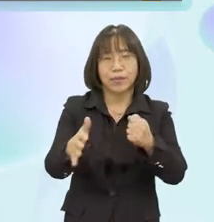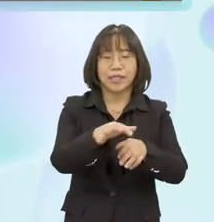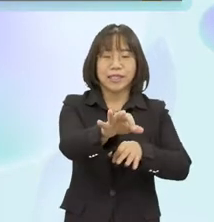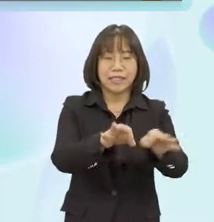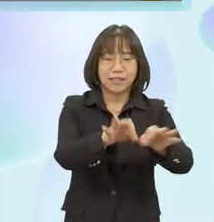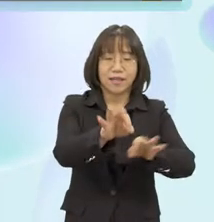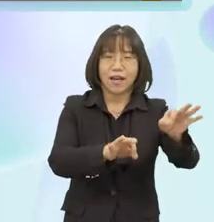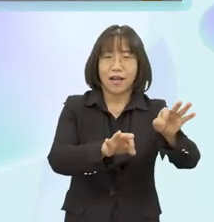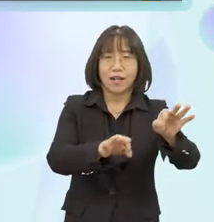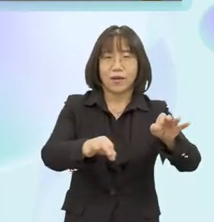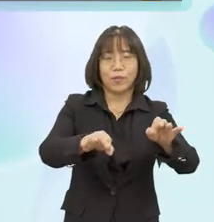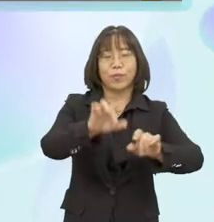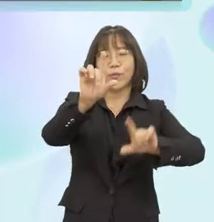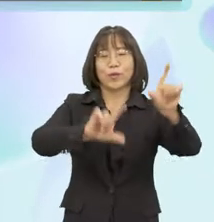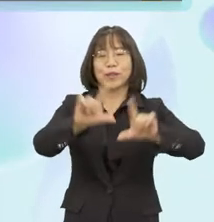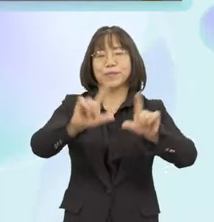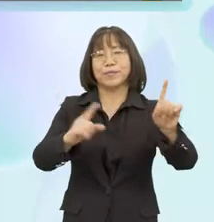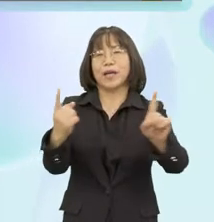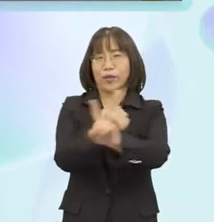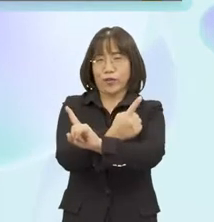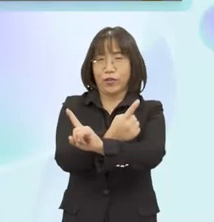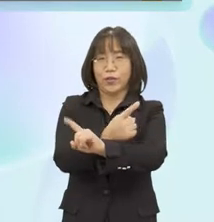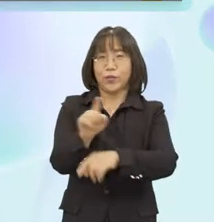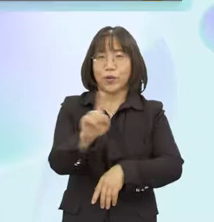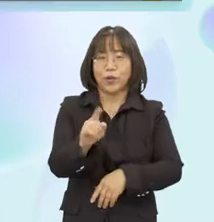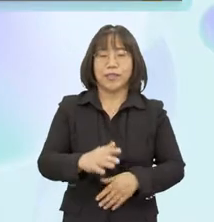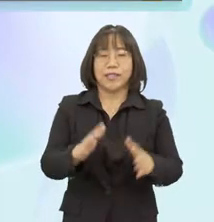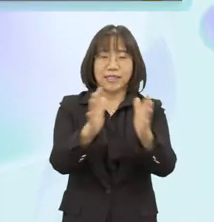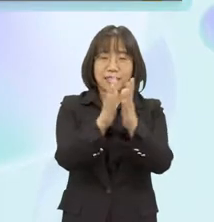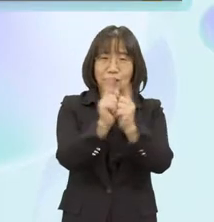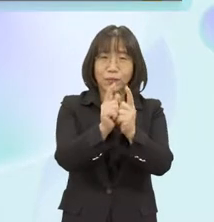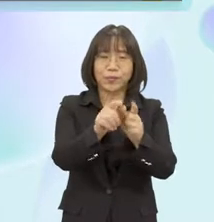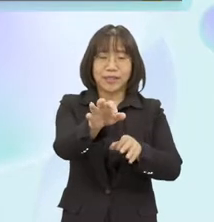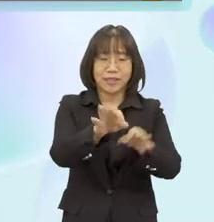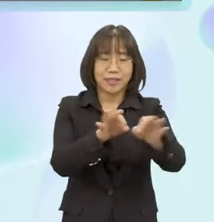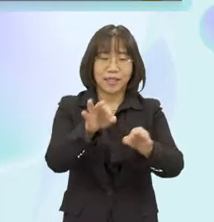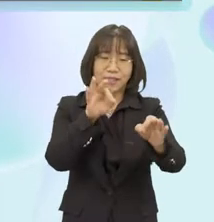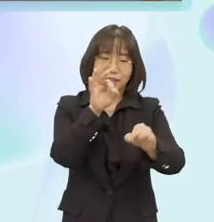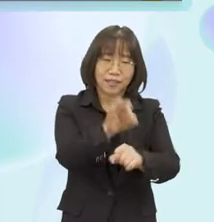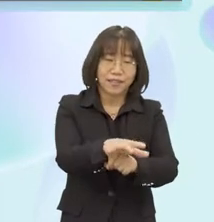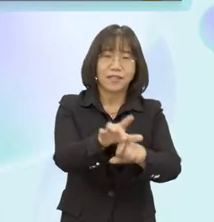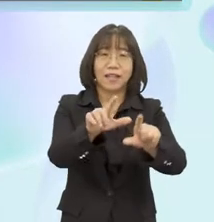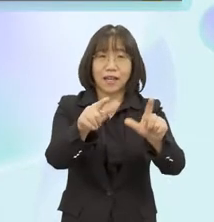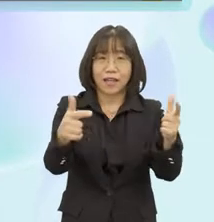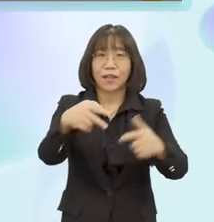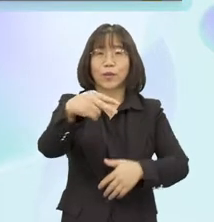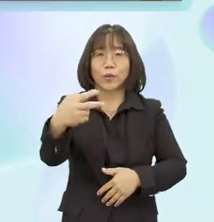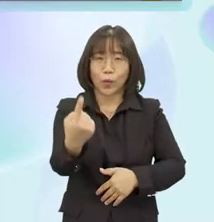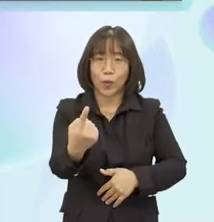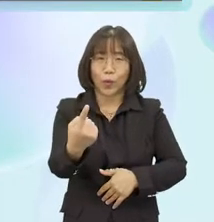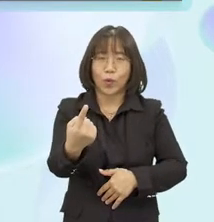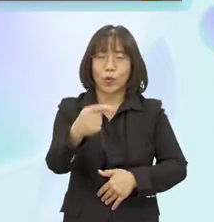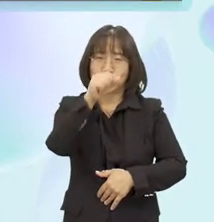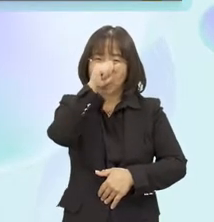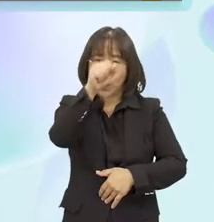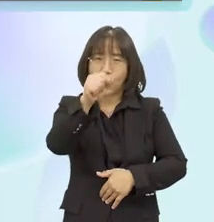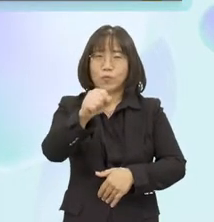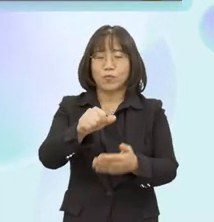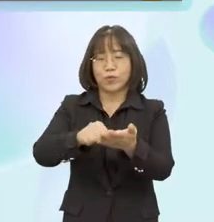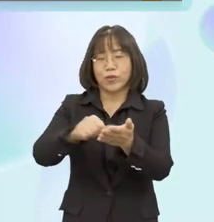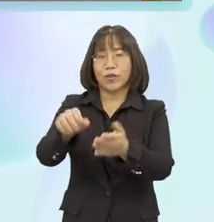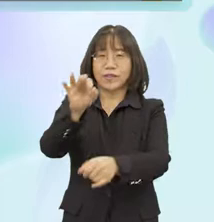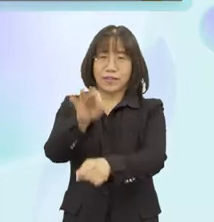보는 풍경도 바뀌어가고 있습니다. 이제는 시장에 직접 가지 않아도 품질 좋은 농수산물을 구입할 수